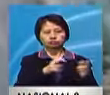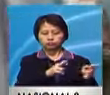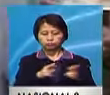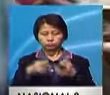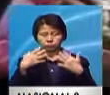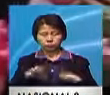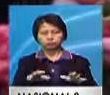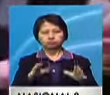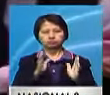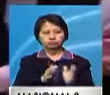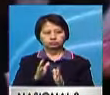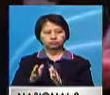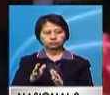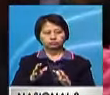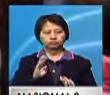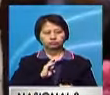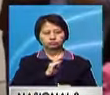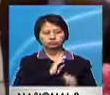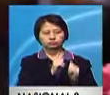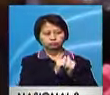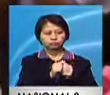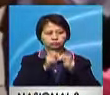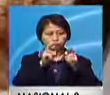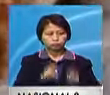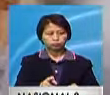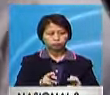disusun atur termasuk Majlis Pemimpin Bersama Rakyat yang